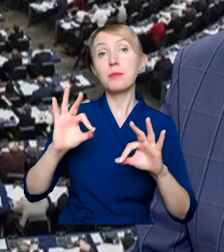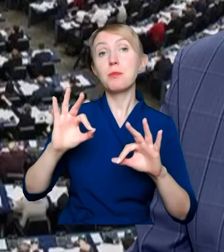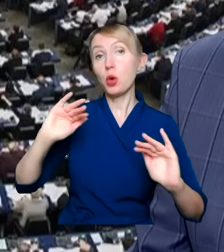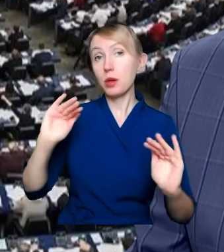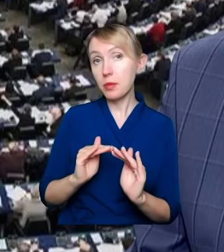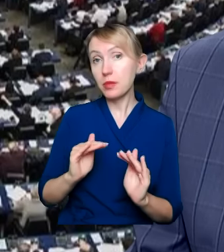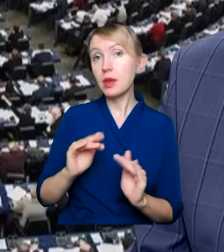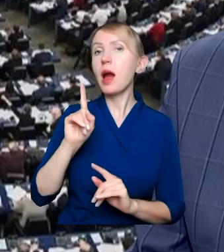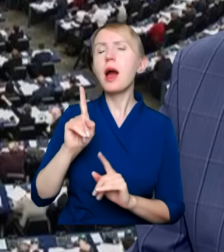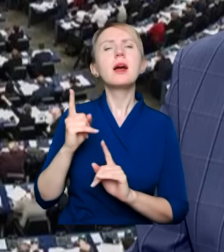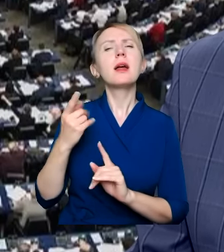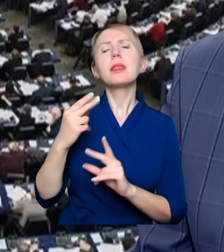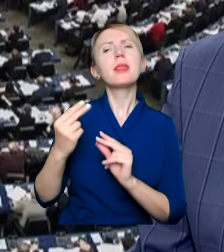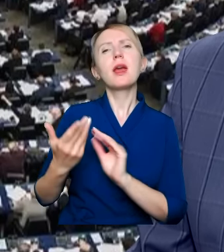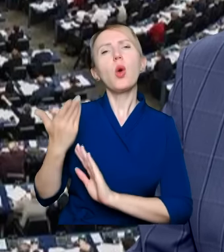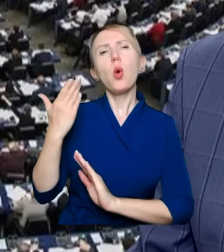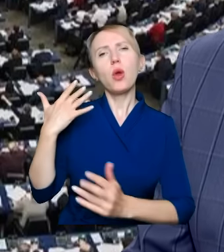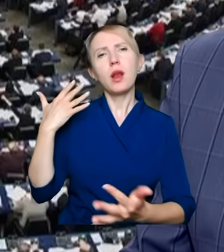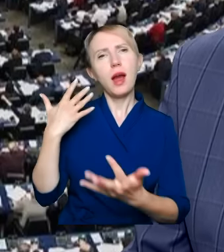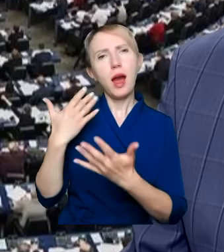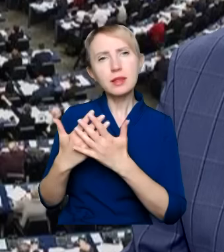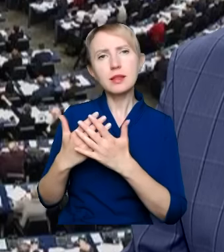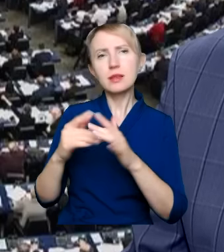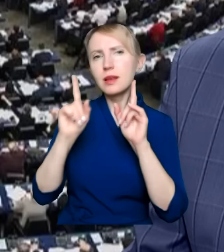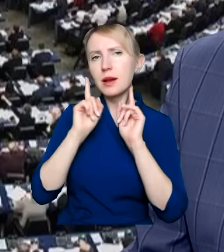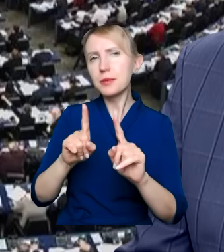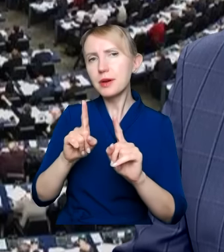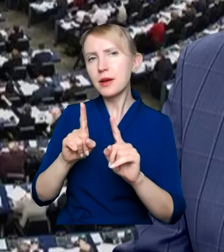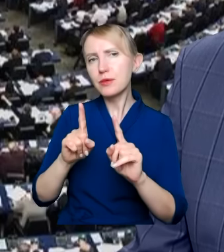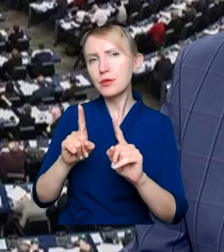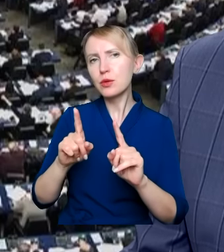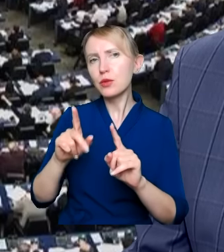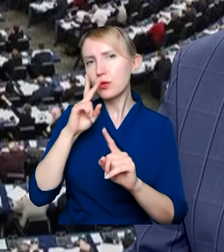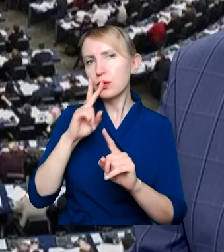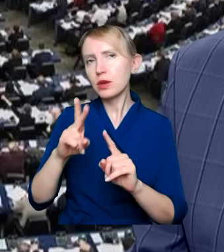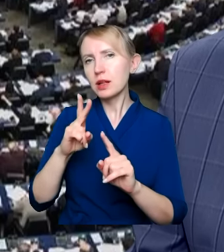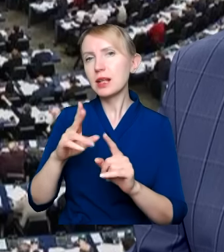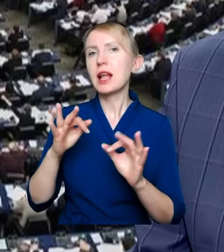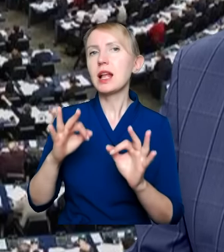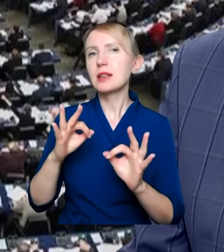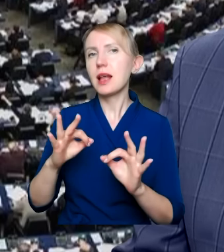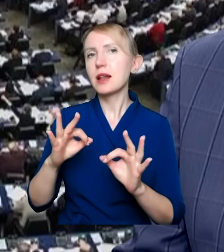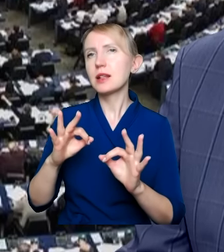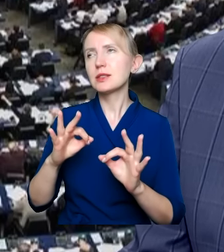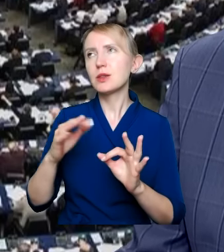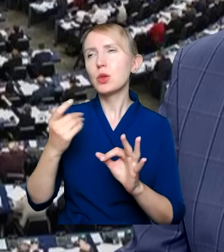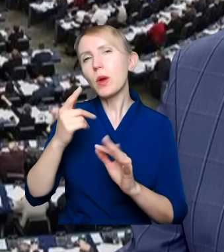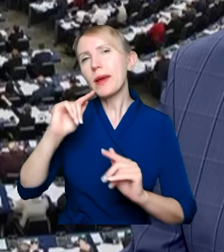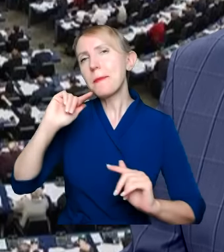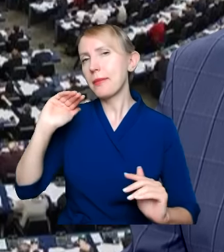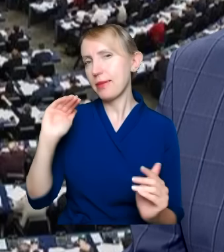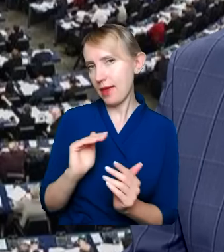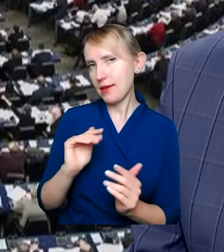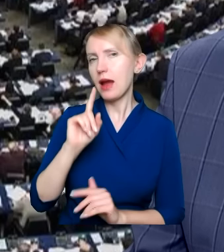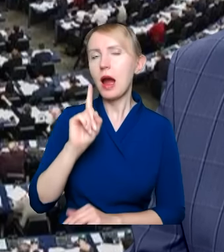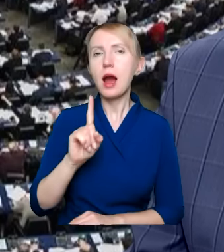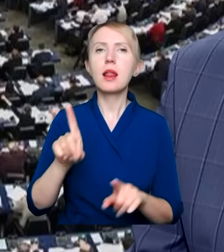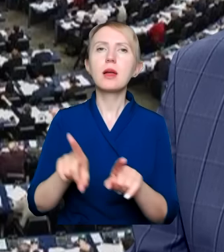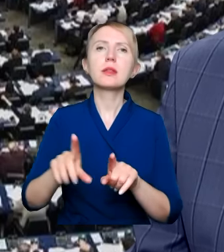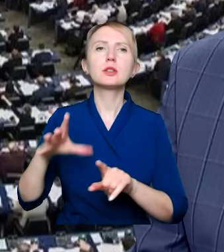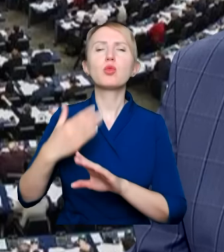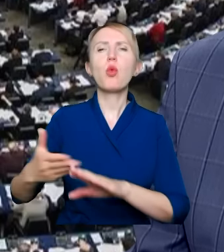ostatnich lat bo te faktycznie mówiły by o tym że teraz znowu osłabi miy to jednak były też i znacznie